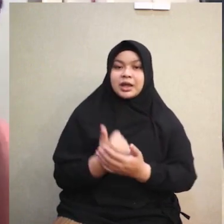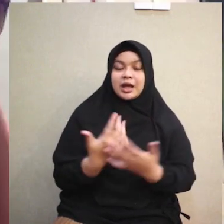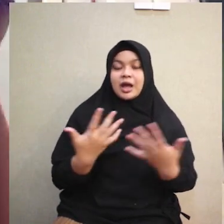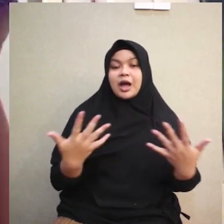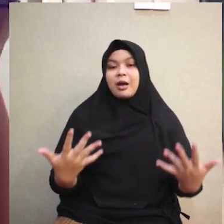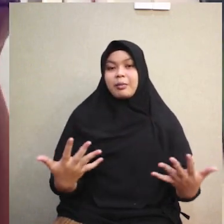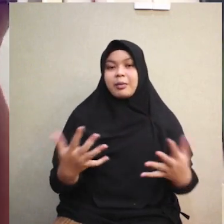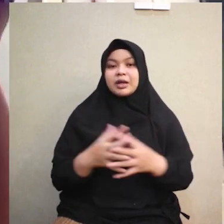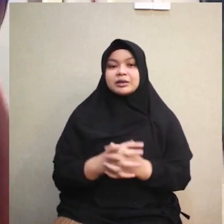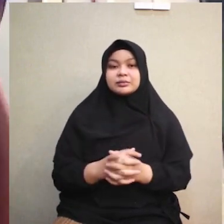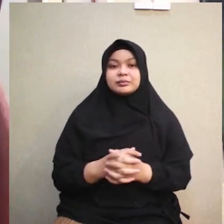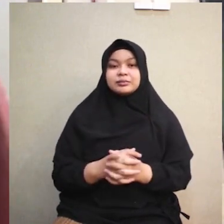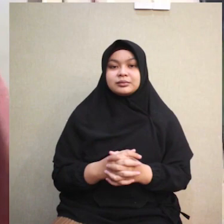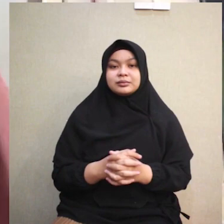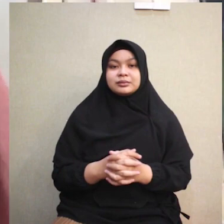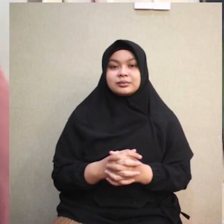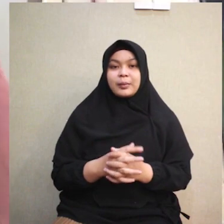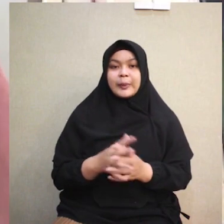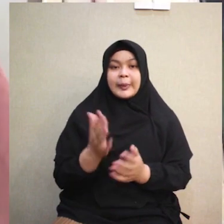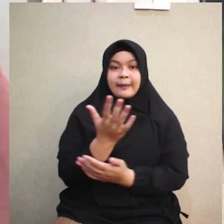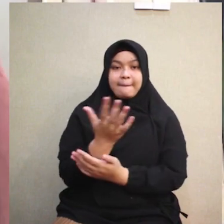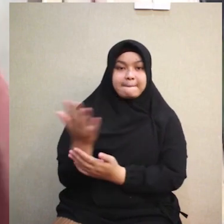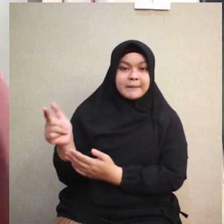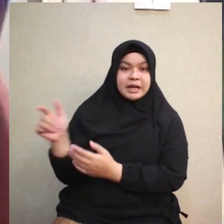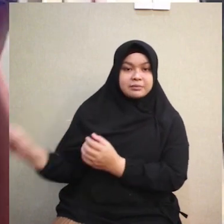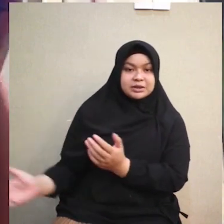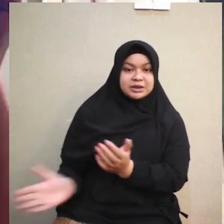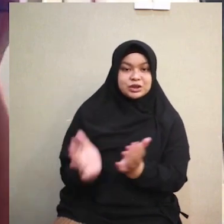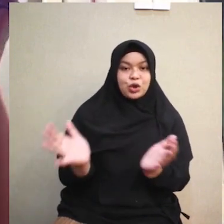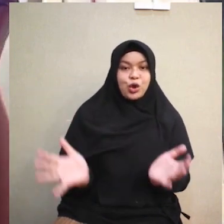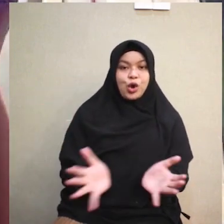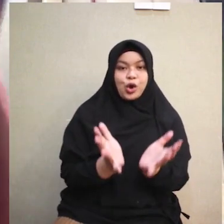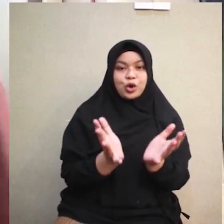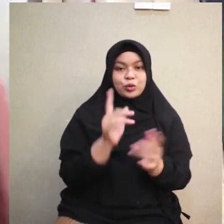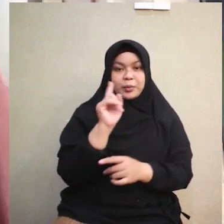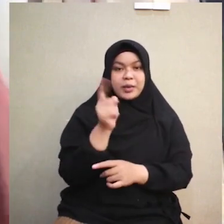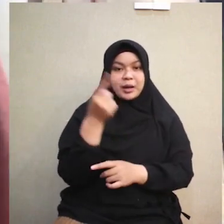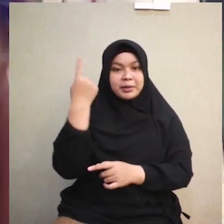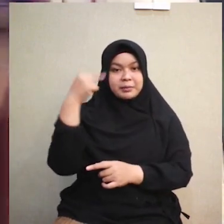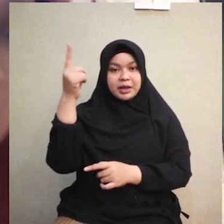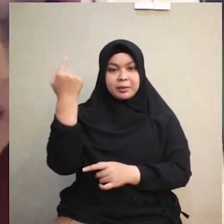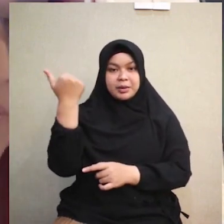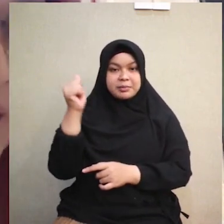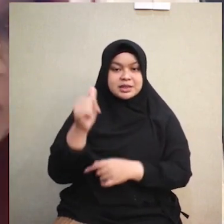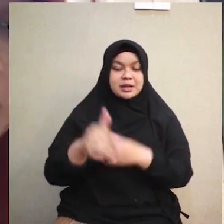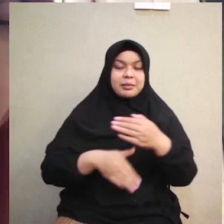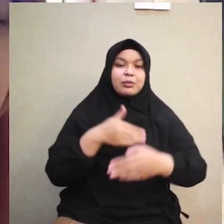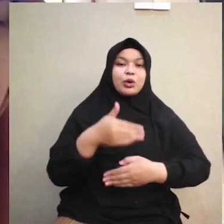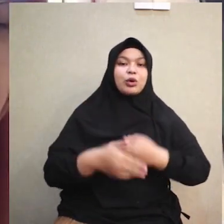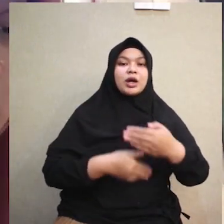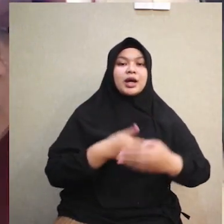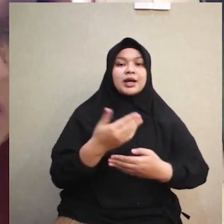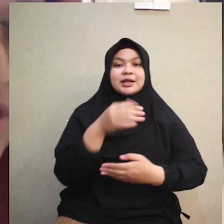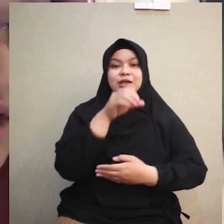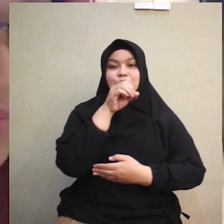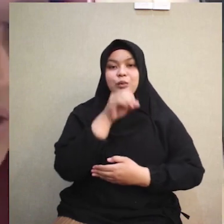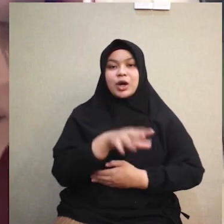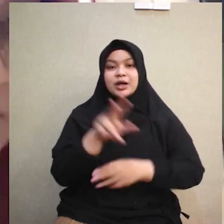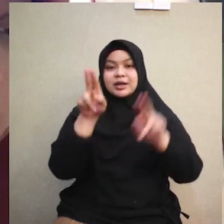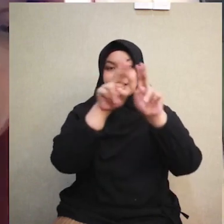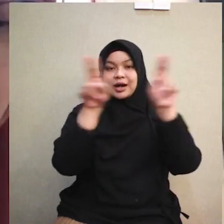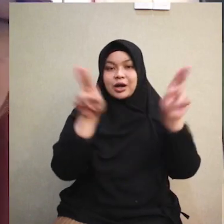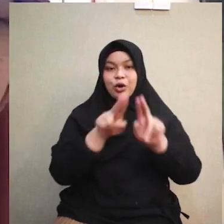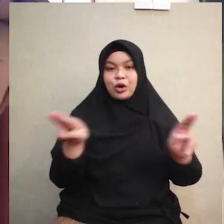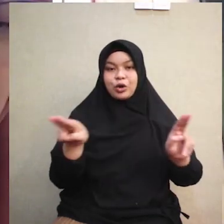saya juga mereka mendorong agar pemerintah juga mengimplementasikan Apa yang disebut dengan internasional